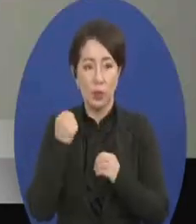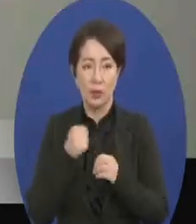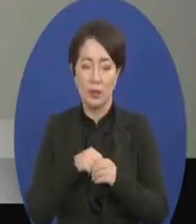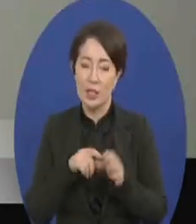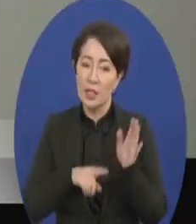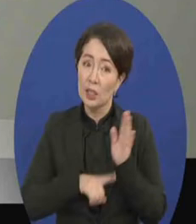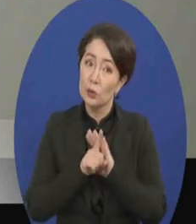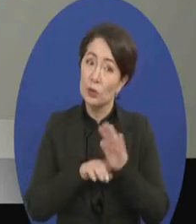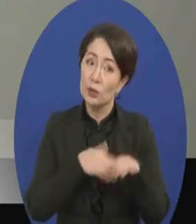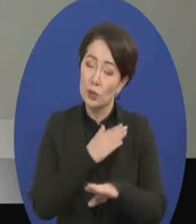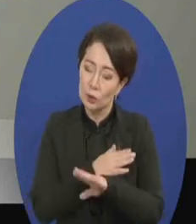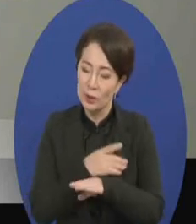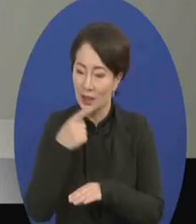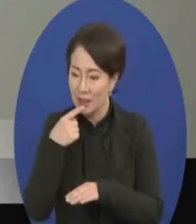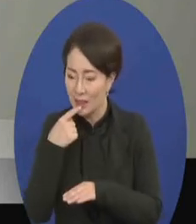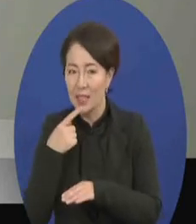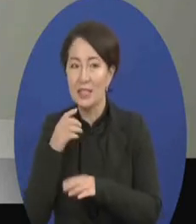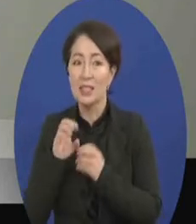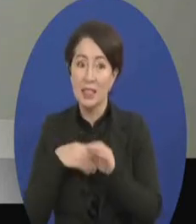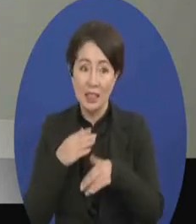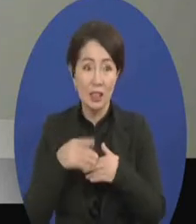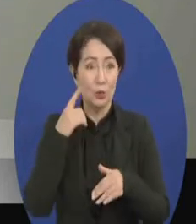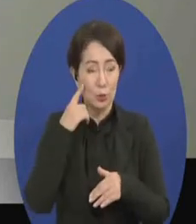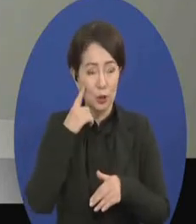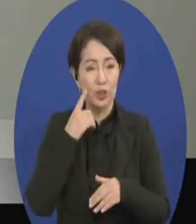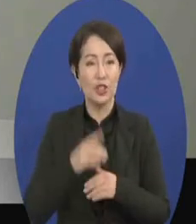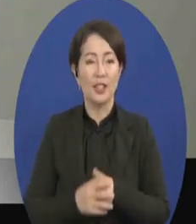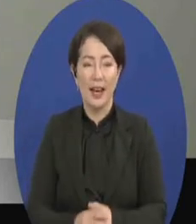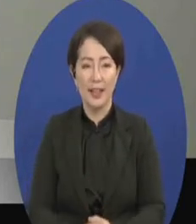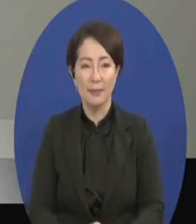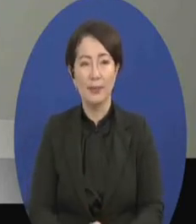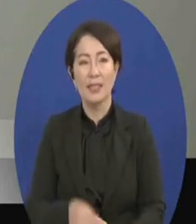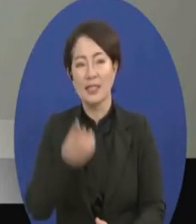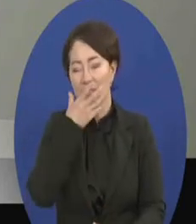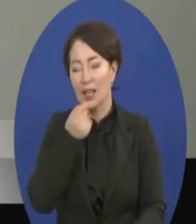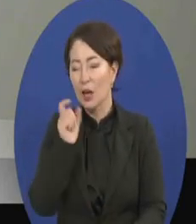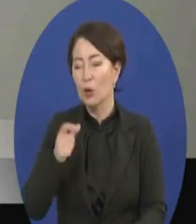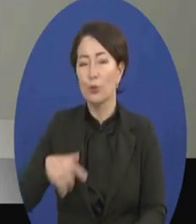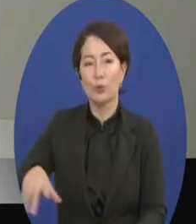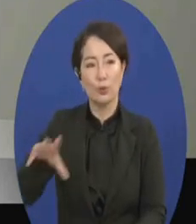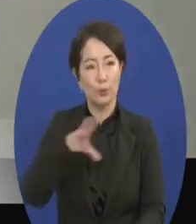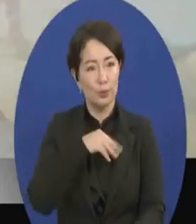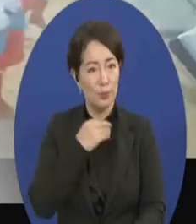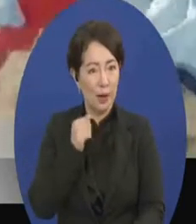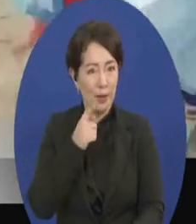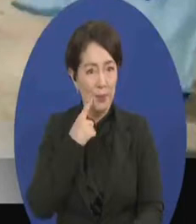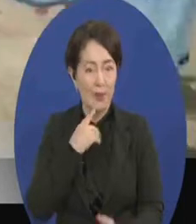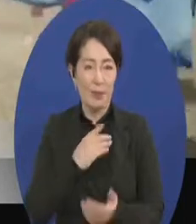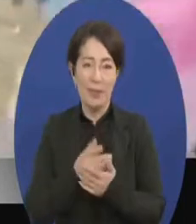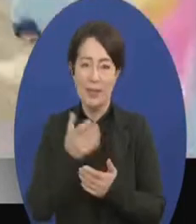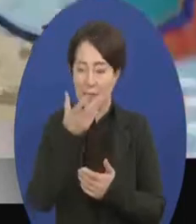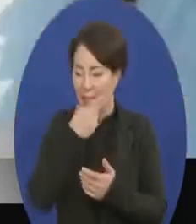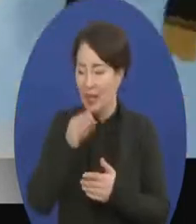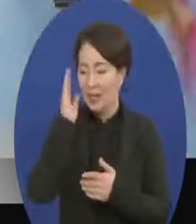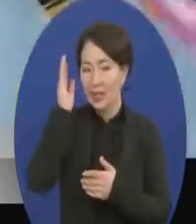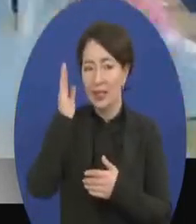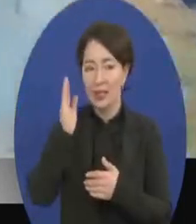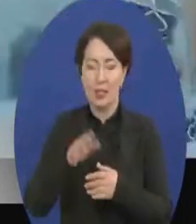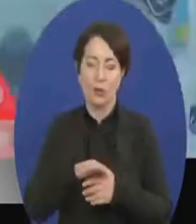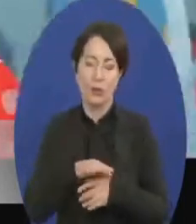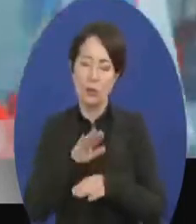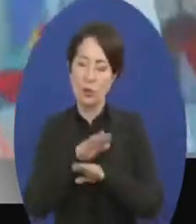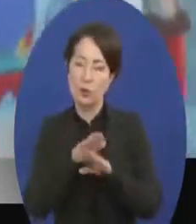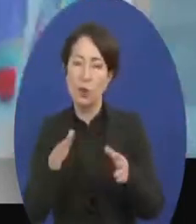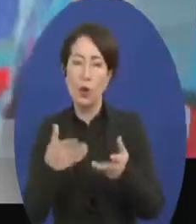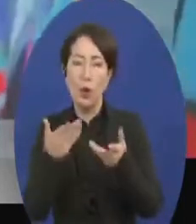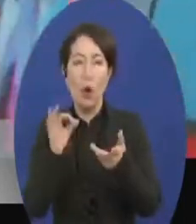Төлснээ дуусгахыг бодож байна. Хэлсэн ярснаа хэрэгжүүлэх гэж бодож байна. Сайхан ард түмэнтэй байх юмсан. Сайхан ирээдүйн үлдэ байх юмсан